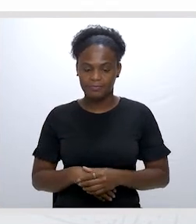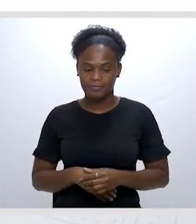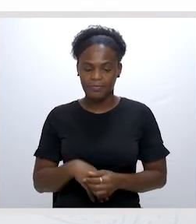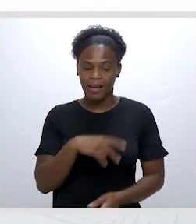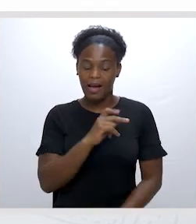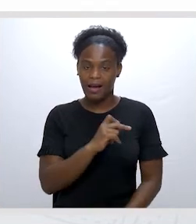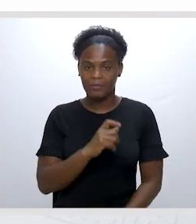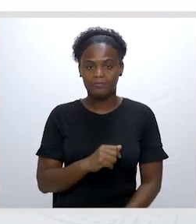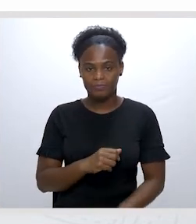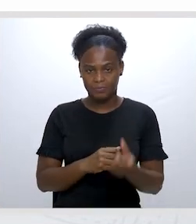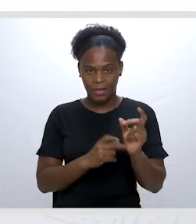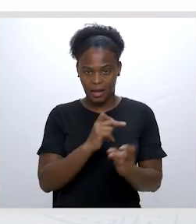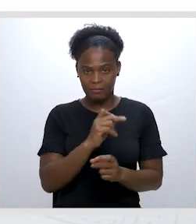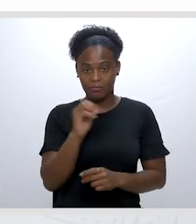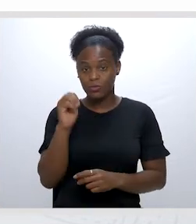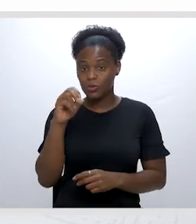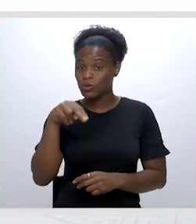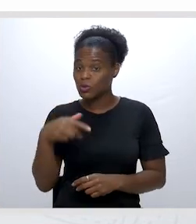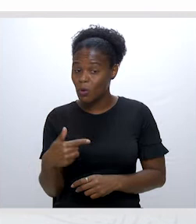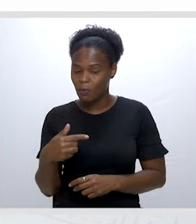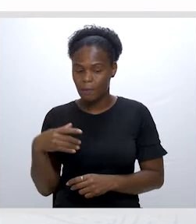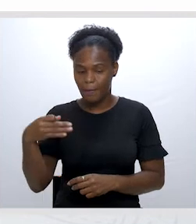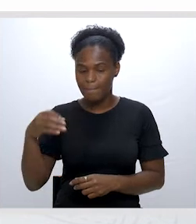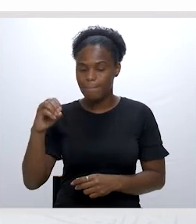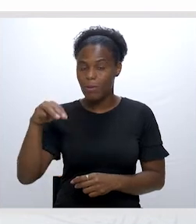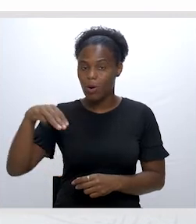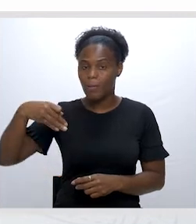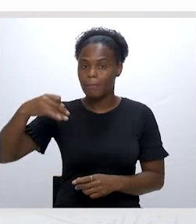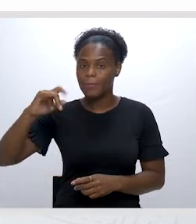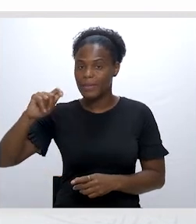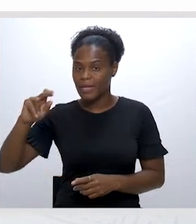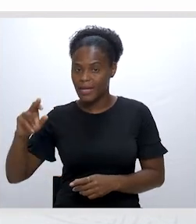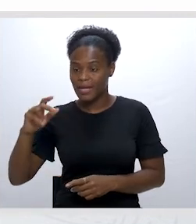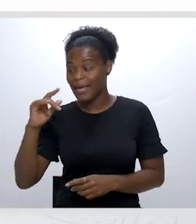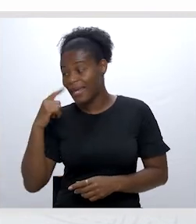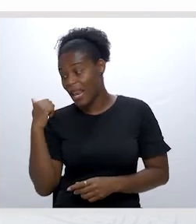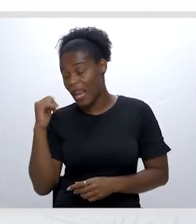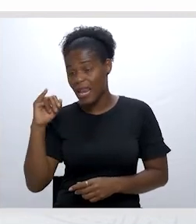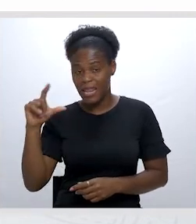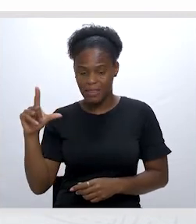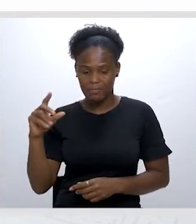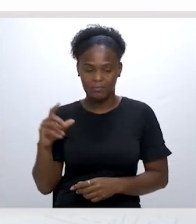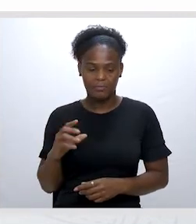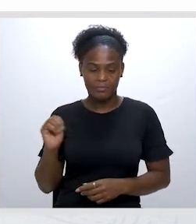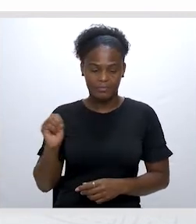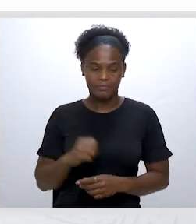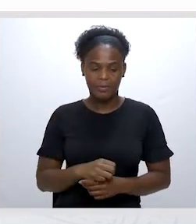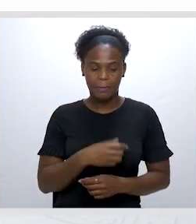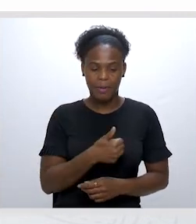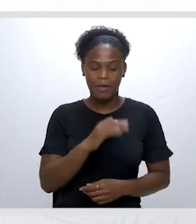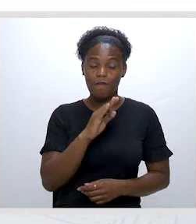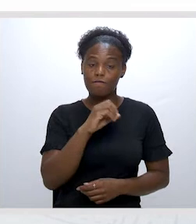A, son, pompier, il. B,